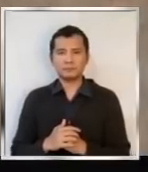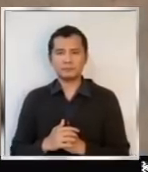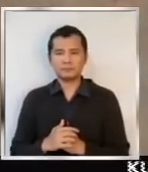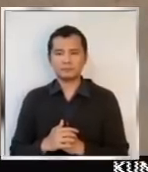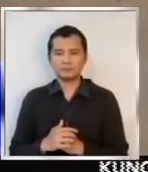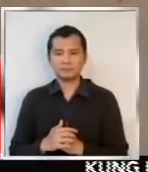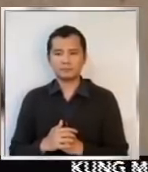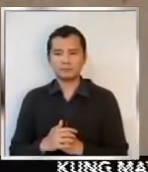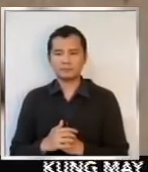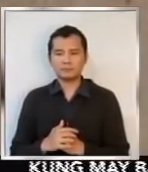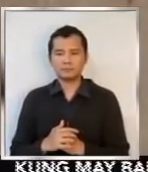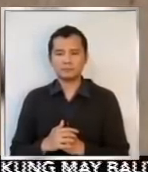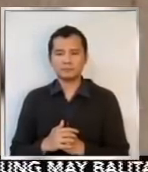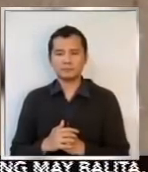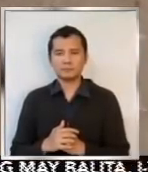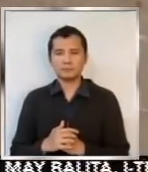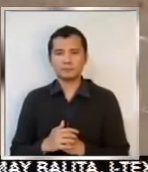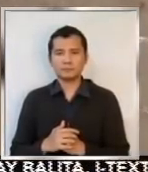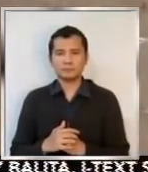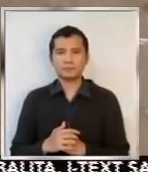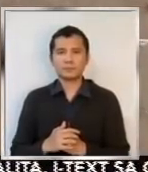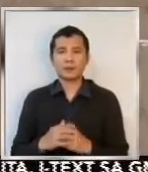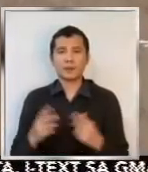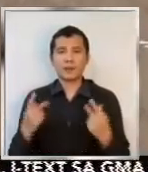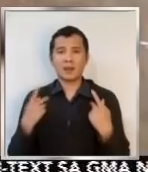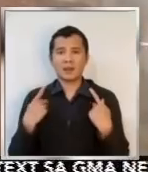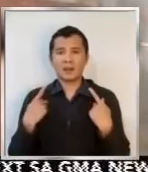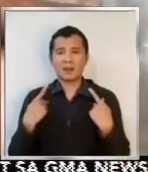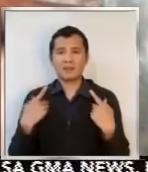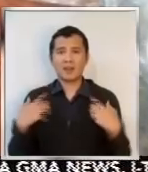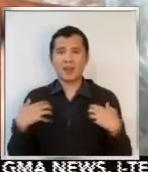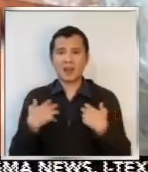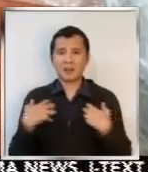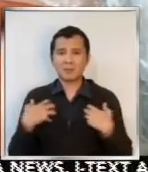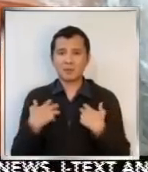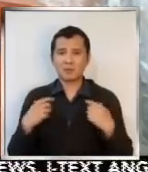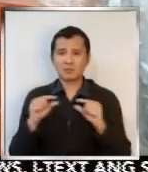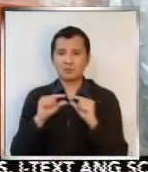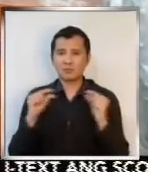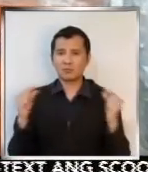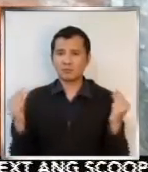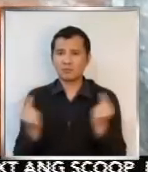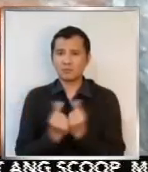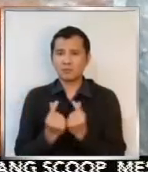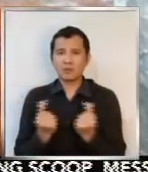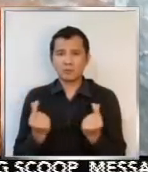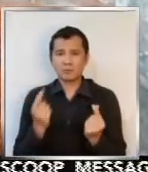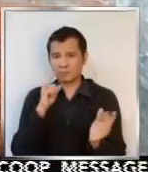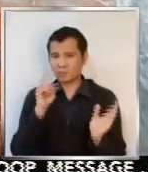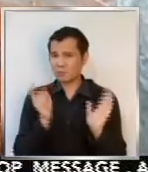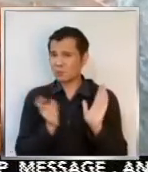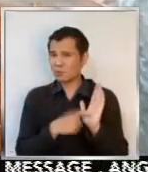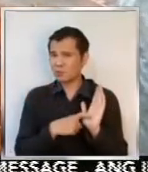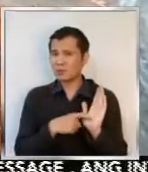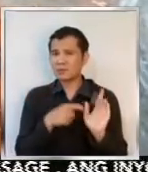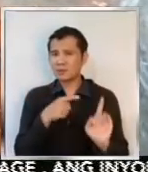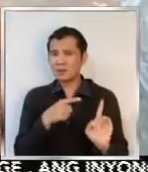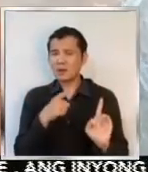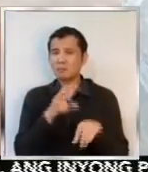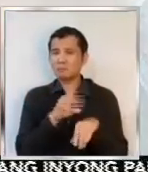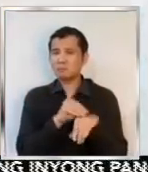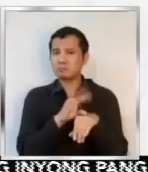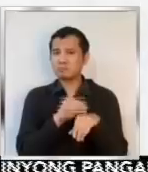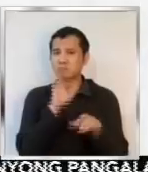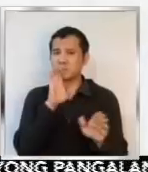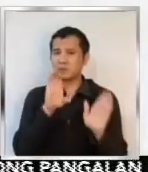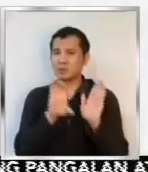Ganun na lang daw ang pagkabigla ng mga taga Animal Kingdom Foundation nang matanggap nila ang mga litrato ng mga pinatay na aso sa pamamagitan ng